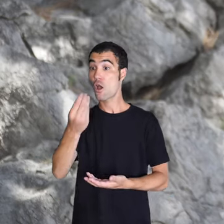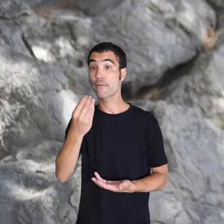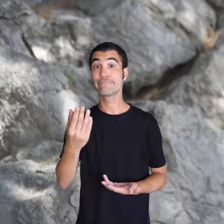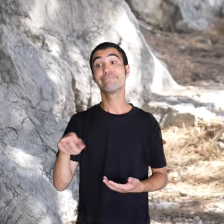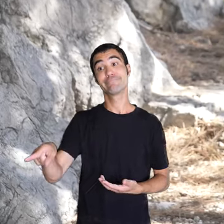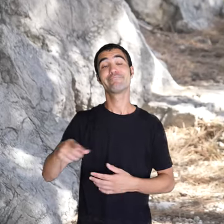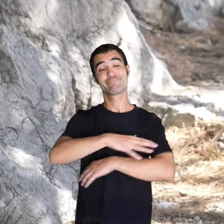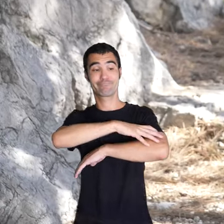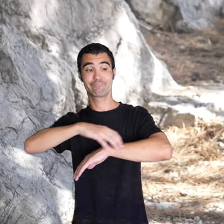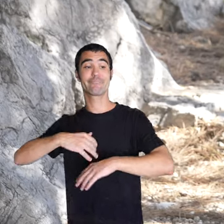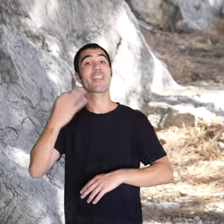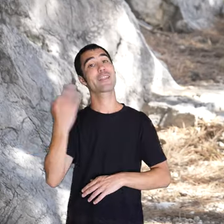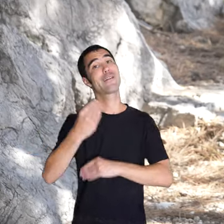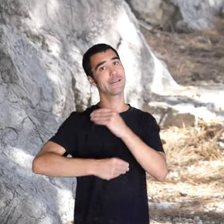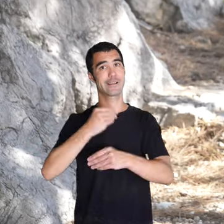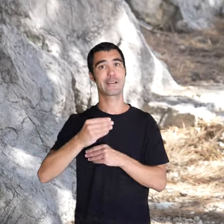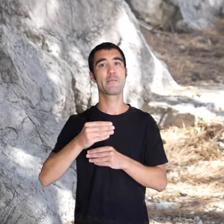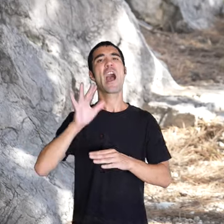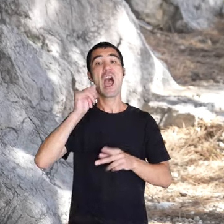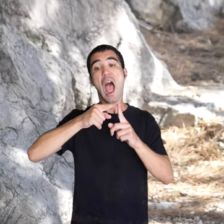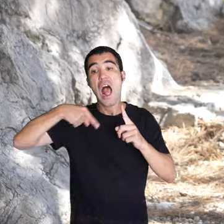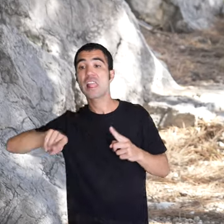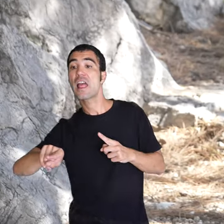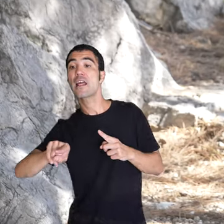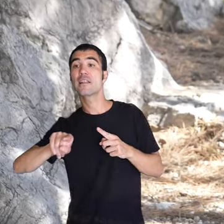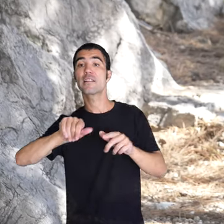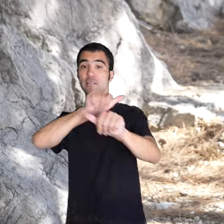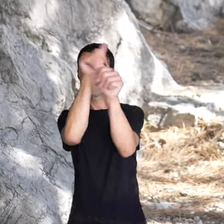ser, tot i que hi ha altres alternatives.